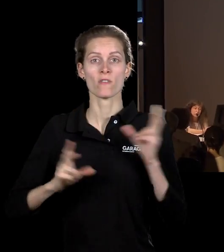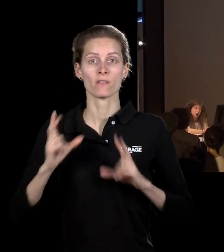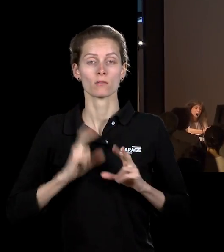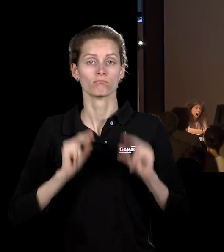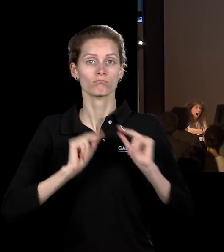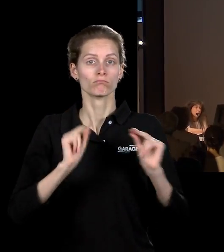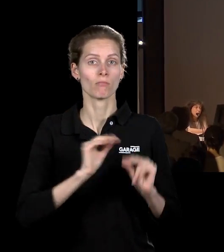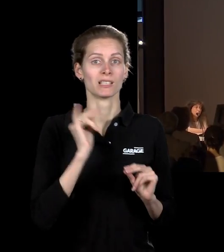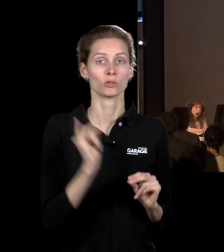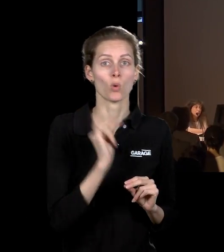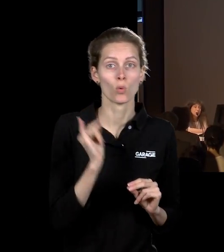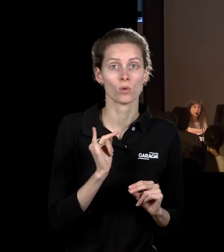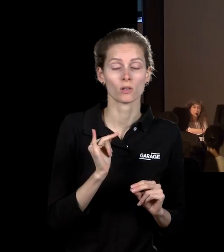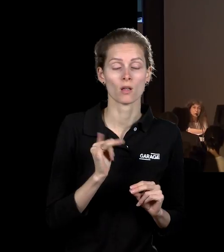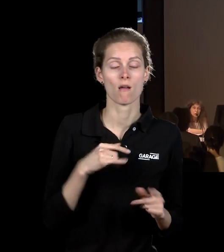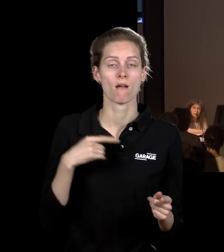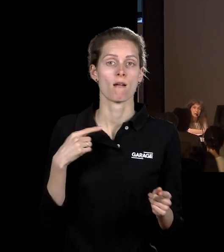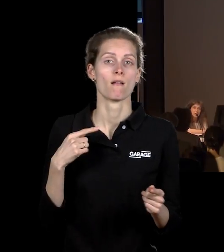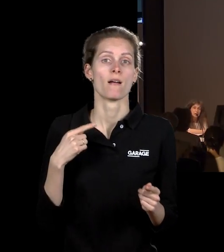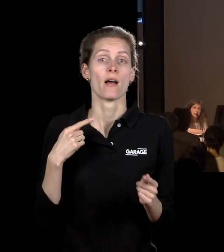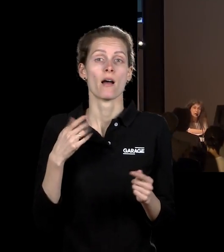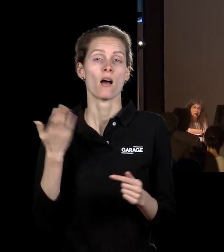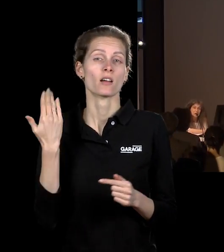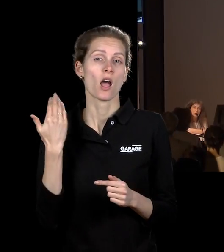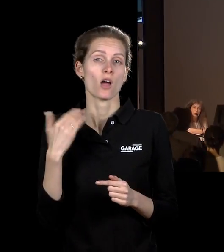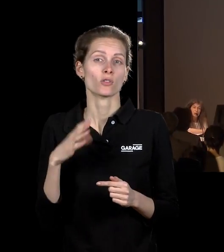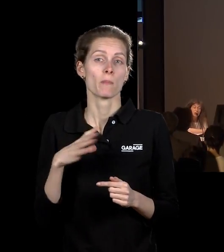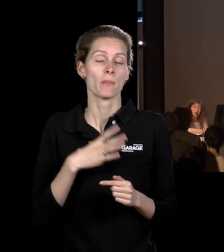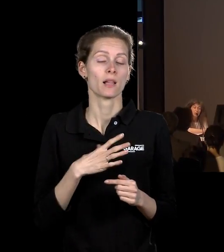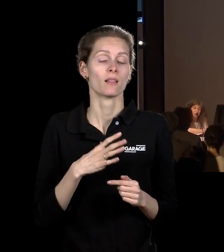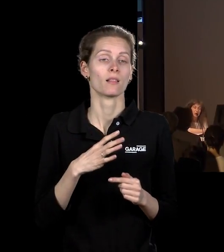преподавал ему историю, в отличие от того, что было принято тогда,